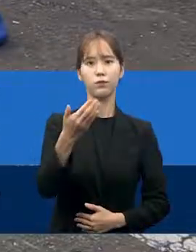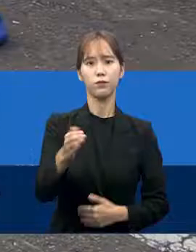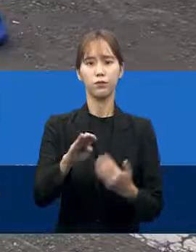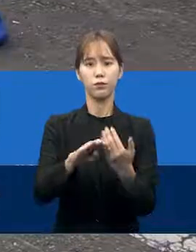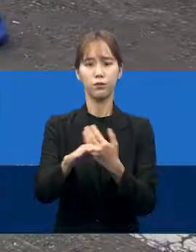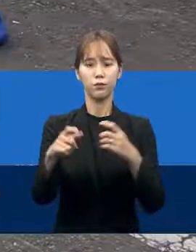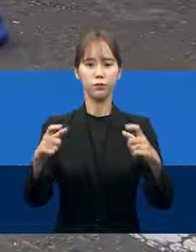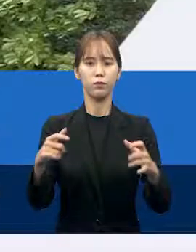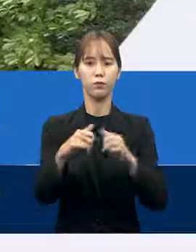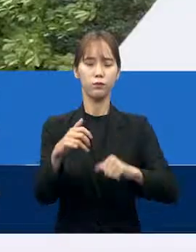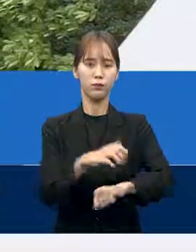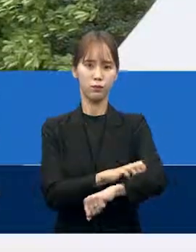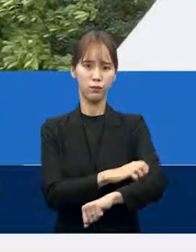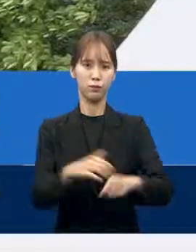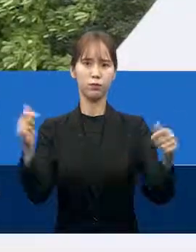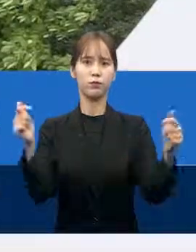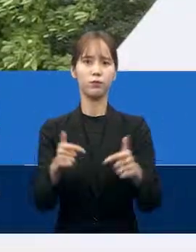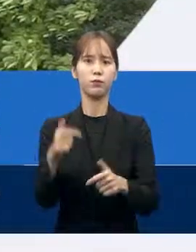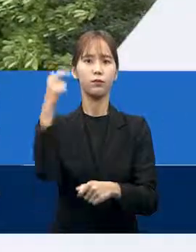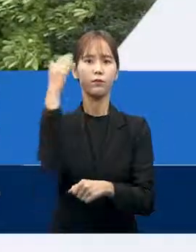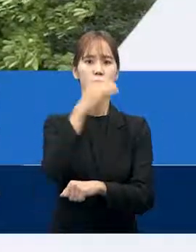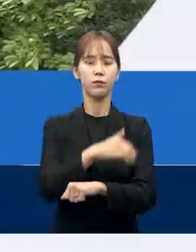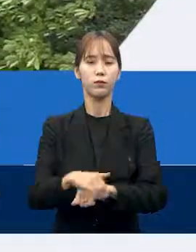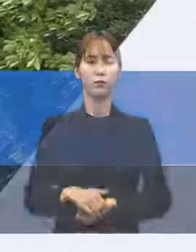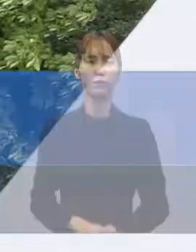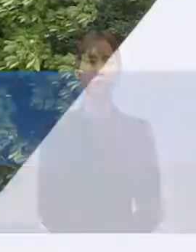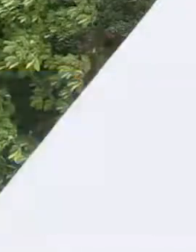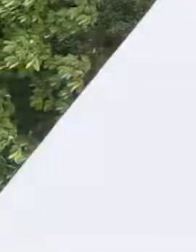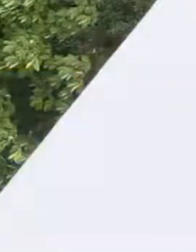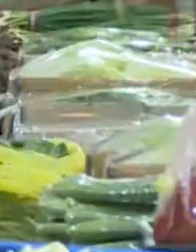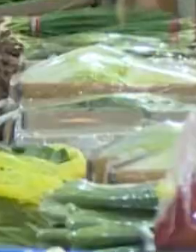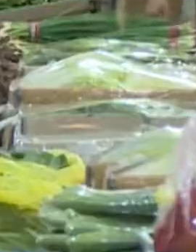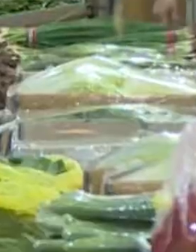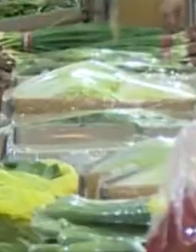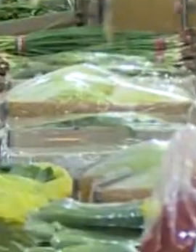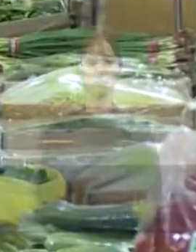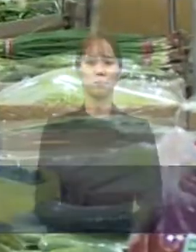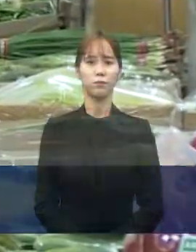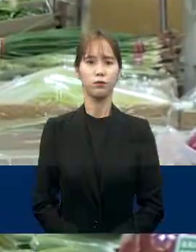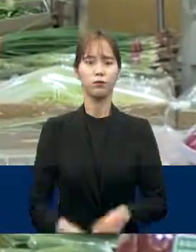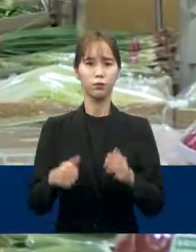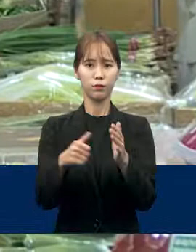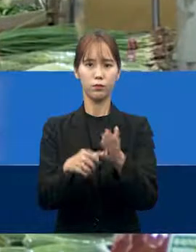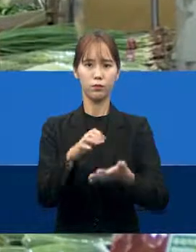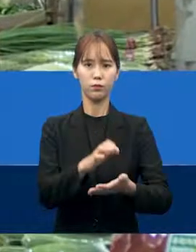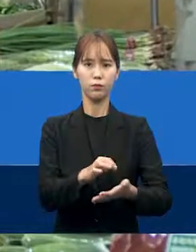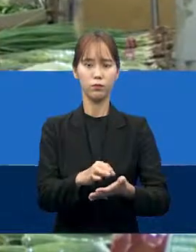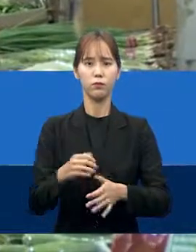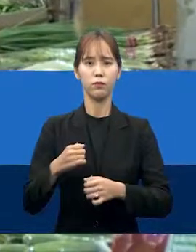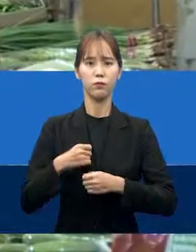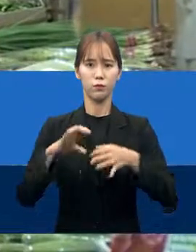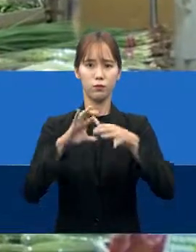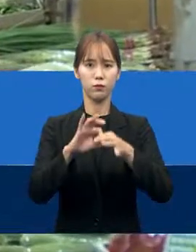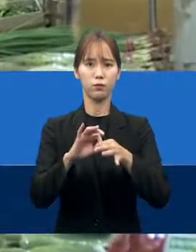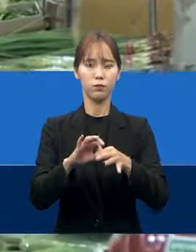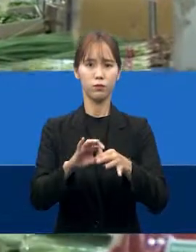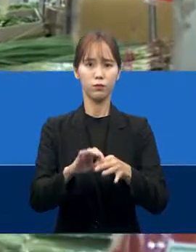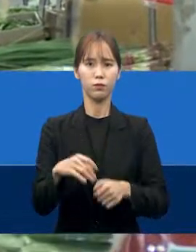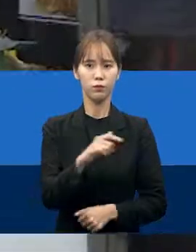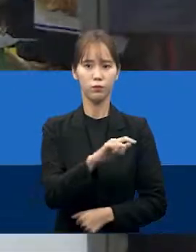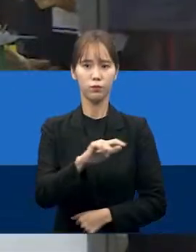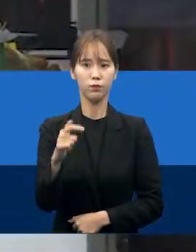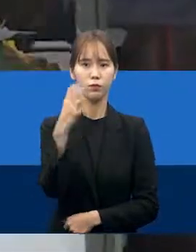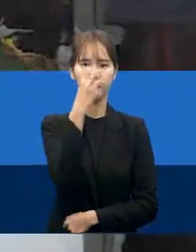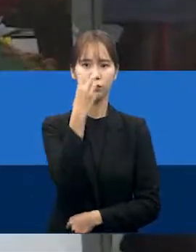개방해 주차로 인한 주민 불편을 최소화할 예정입니다. 물가 안전 대책으로는 성수식품과